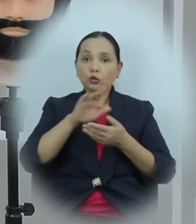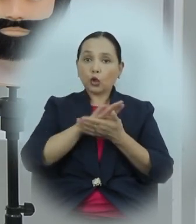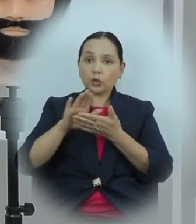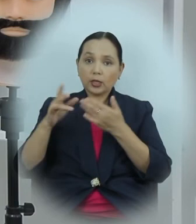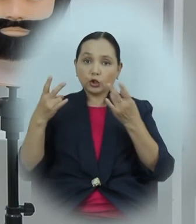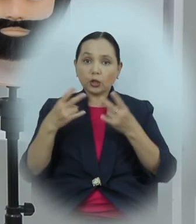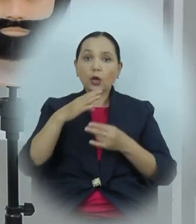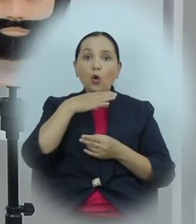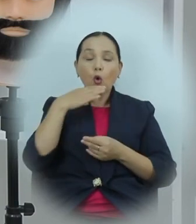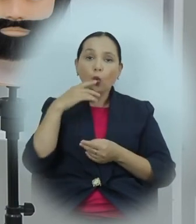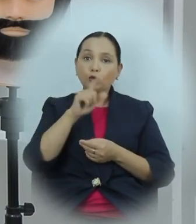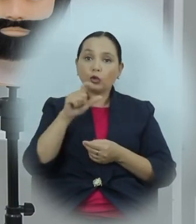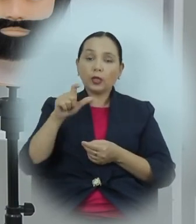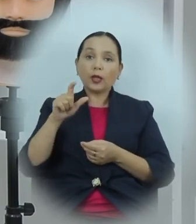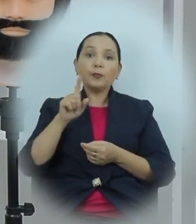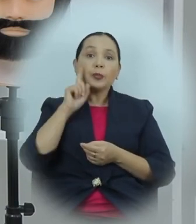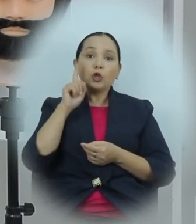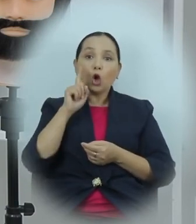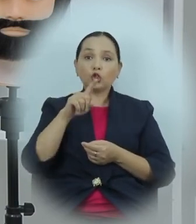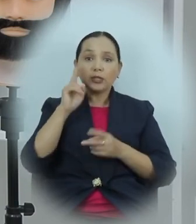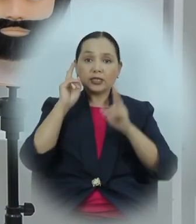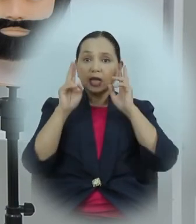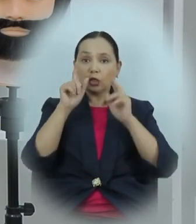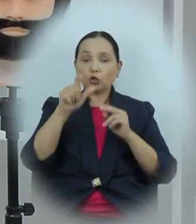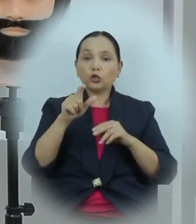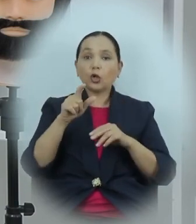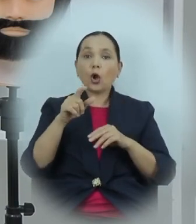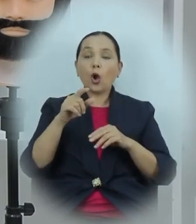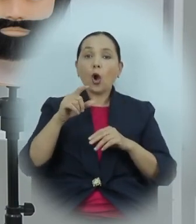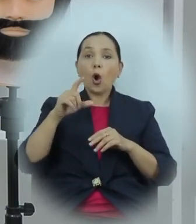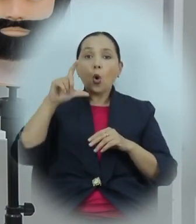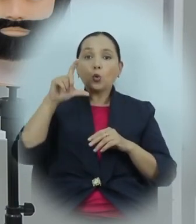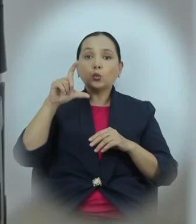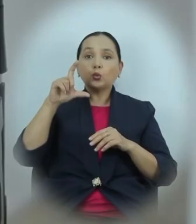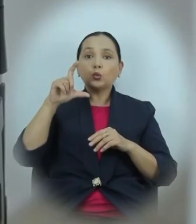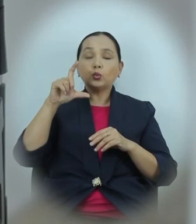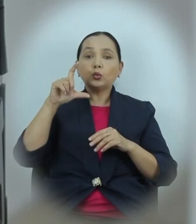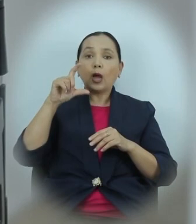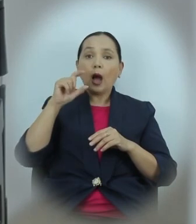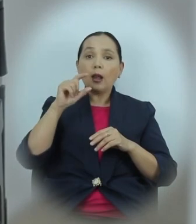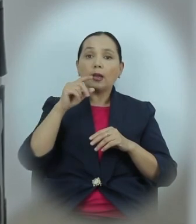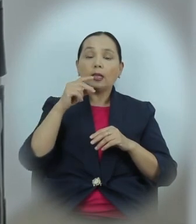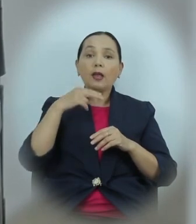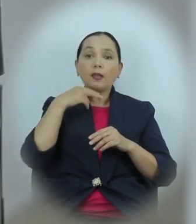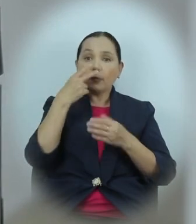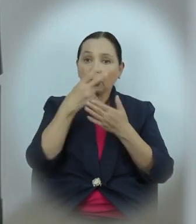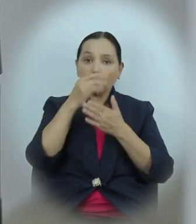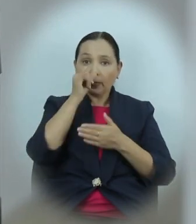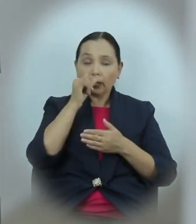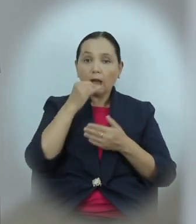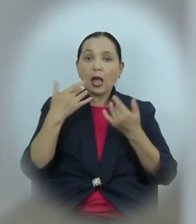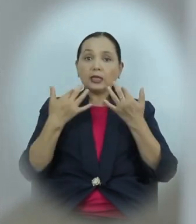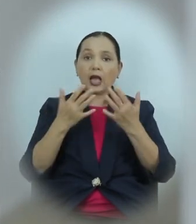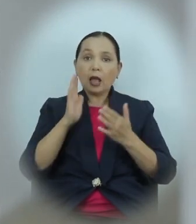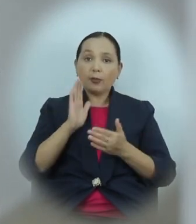Köpçülüğü yaş sartıroşla bunu uzun ve kalınlığına acıratmayı kalışadı. Yani saçı caz talep